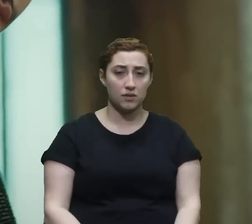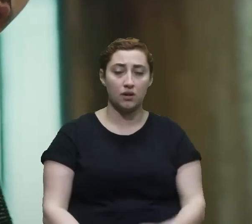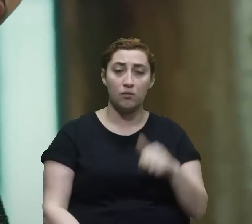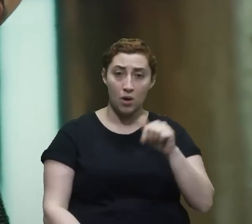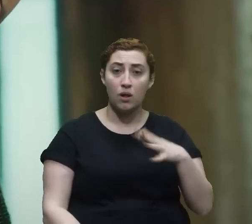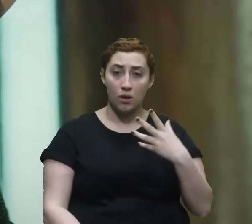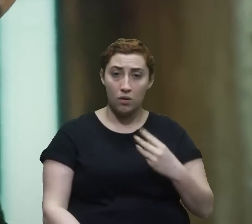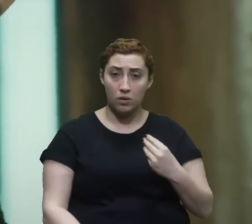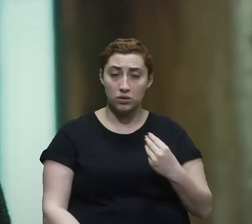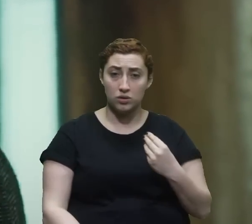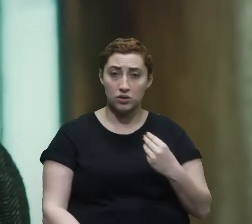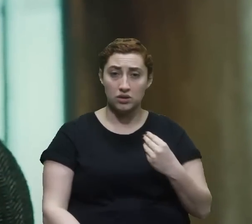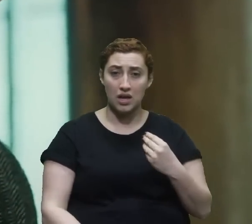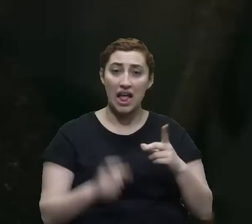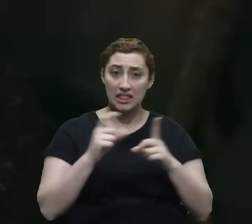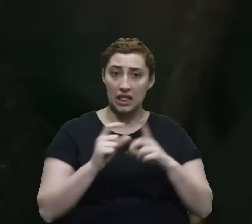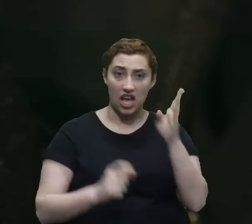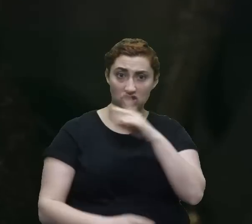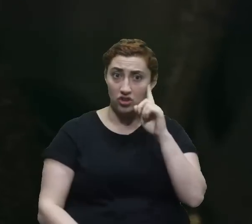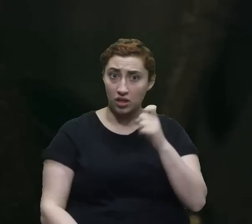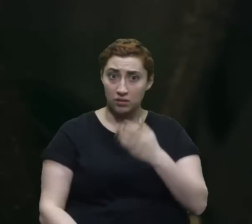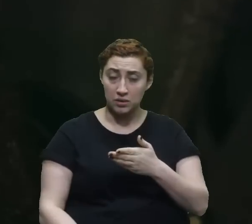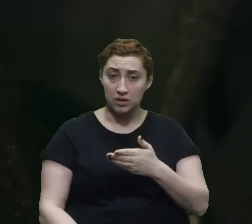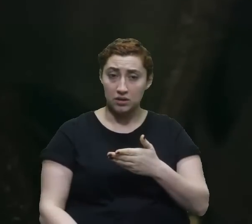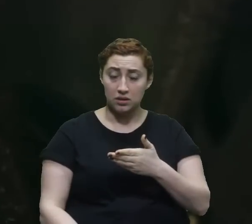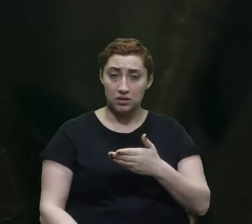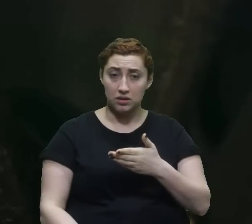Bu durumda dadı mı muhbir?